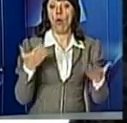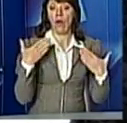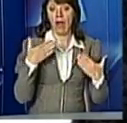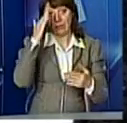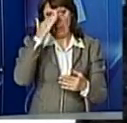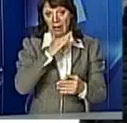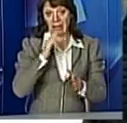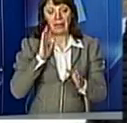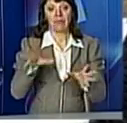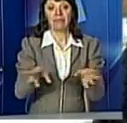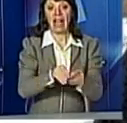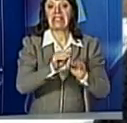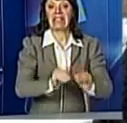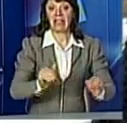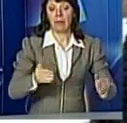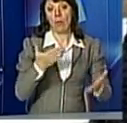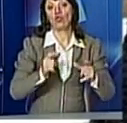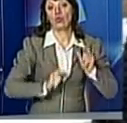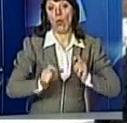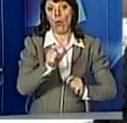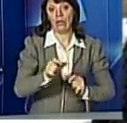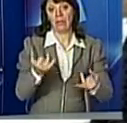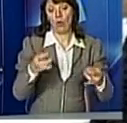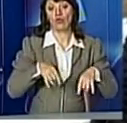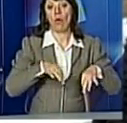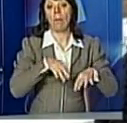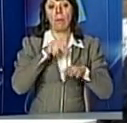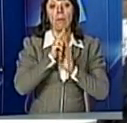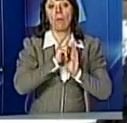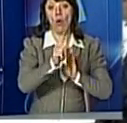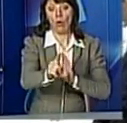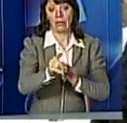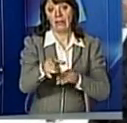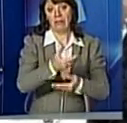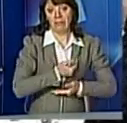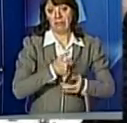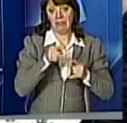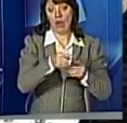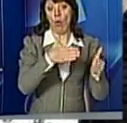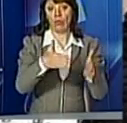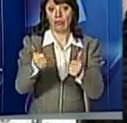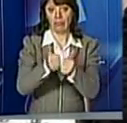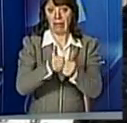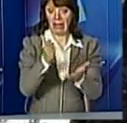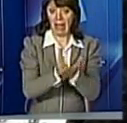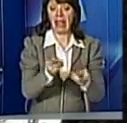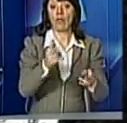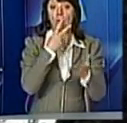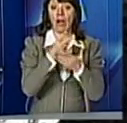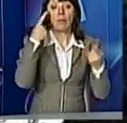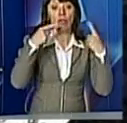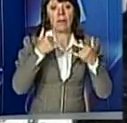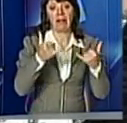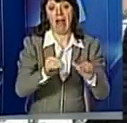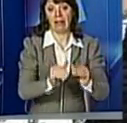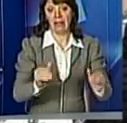дітьми можливо тільки ну студенти ходять але студенти просто проходять тому що вони десь мешкають в цьому районі якщо будуть показувати більше мультфільми тобто для